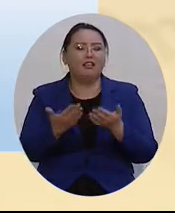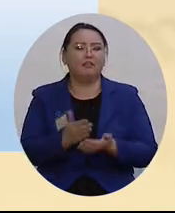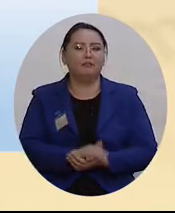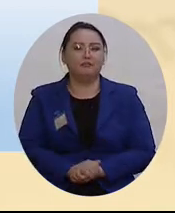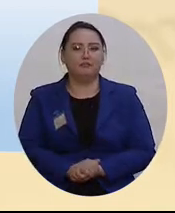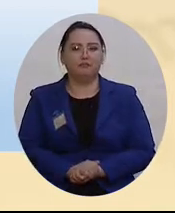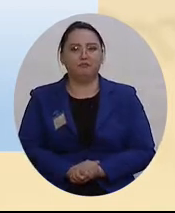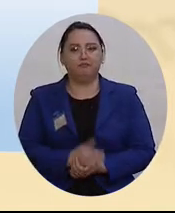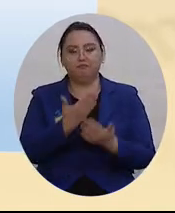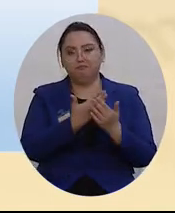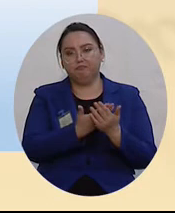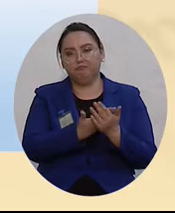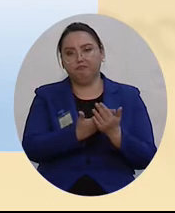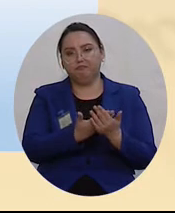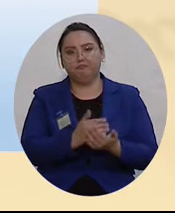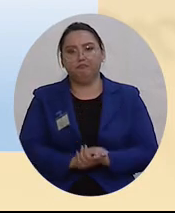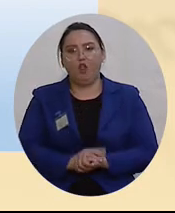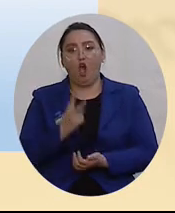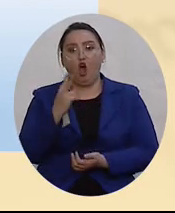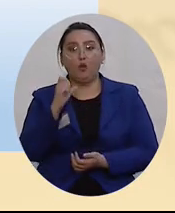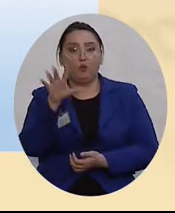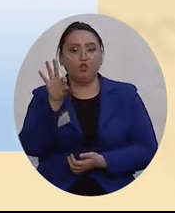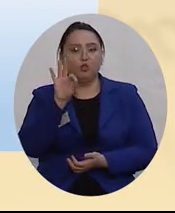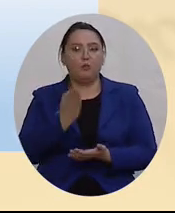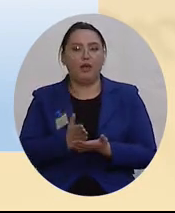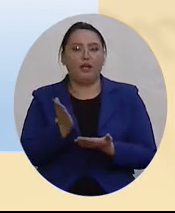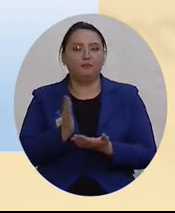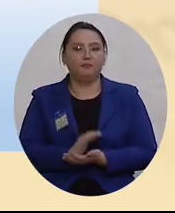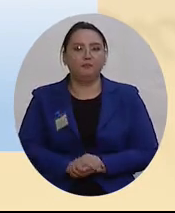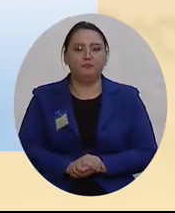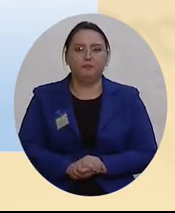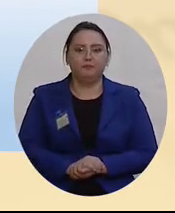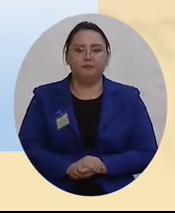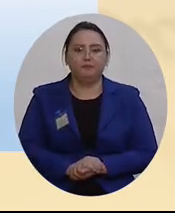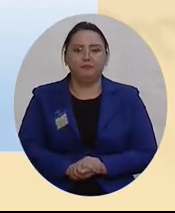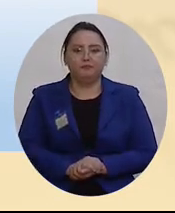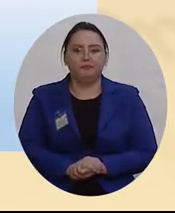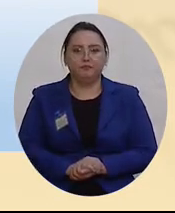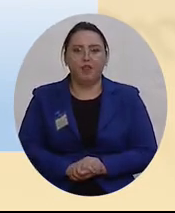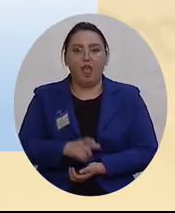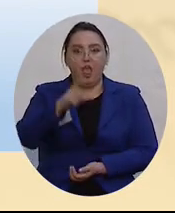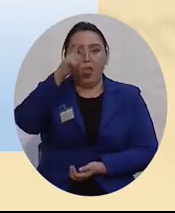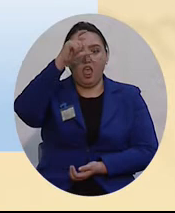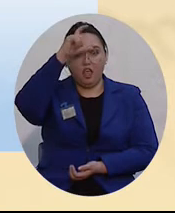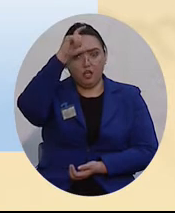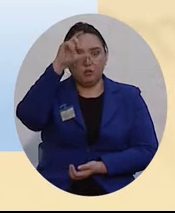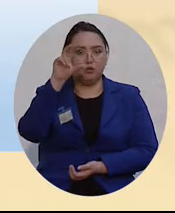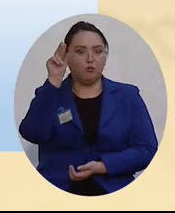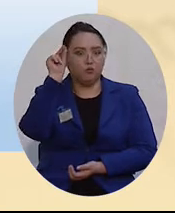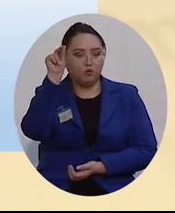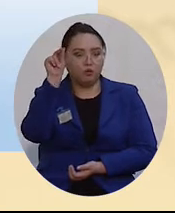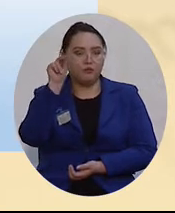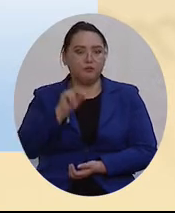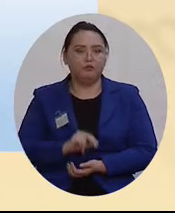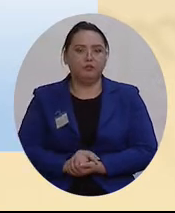За тухайлбал за эндээс багш нь хоёр үгийг сонгож авсан байгаа. За тэгвэл эрдэм сур гэдгийн сур асууж сурхайгаас